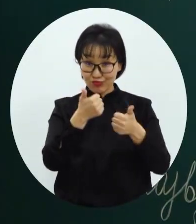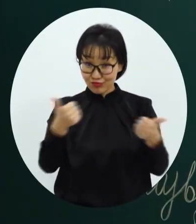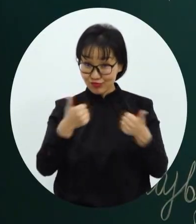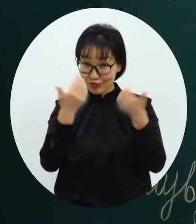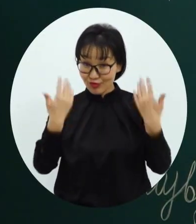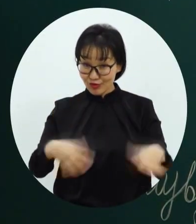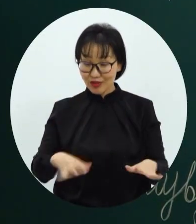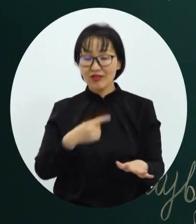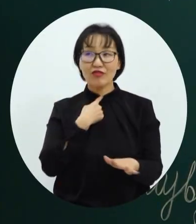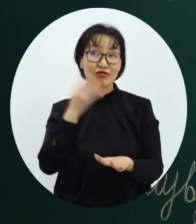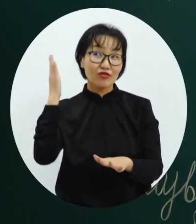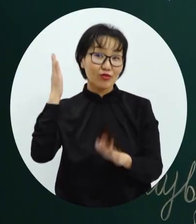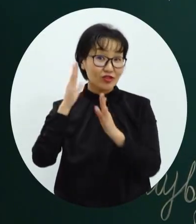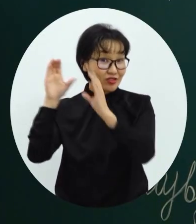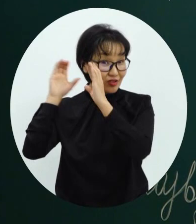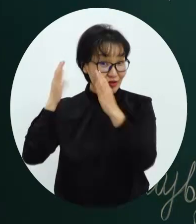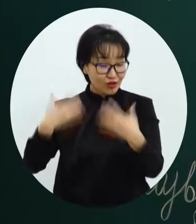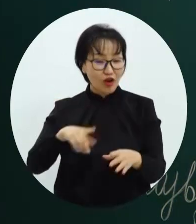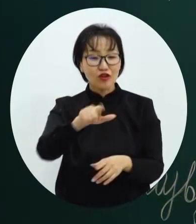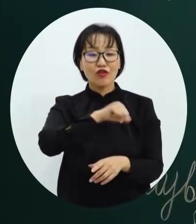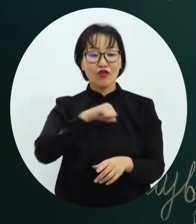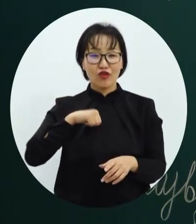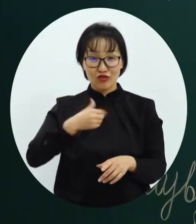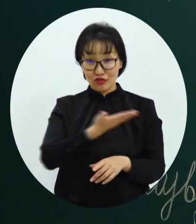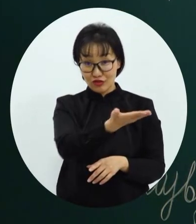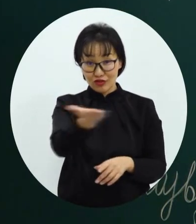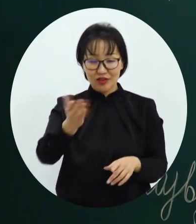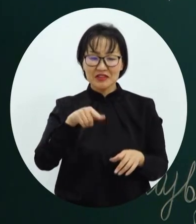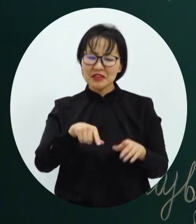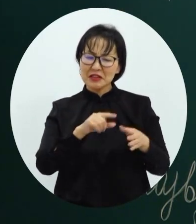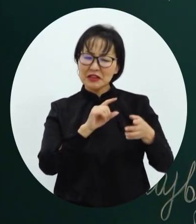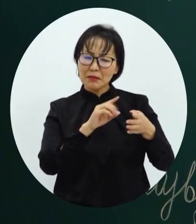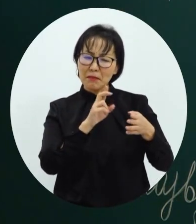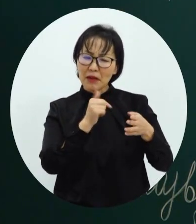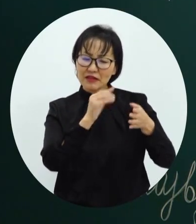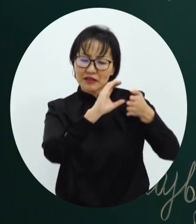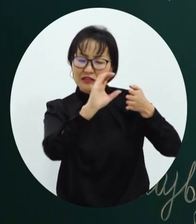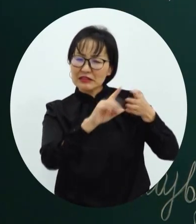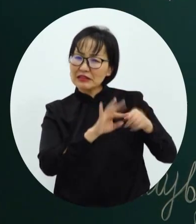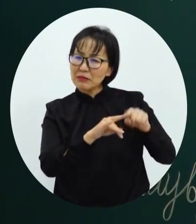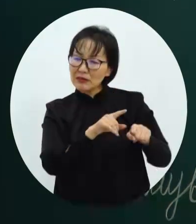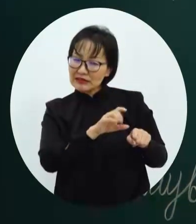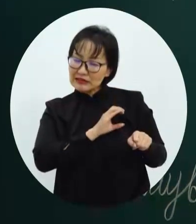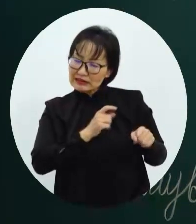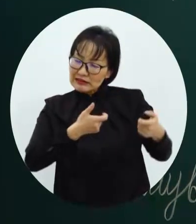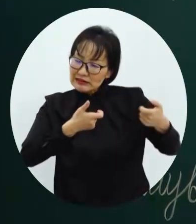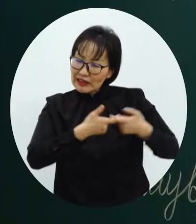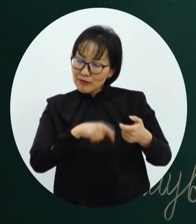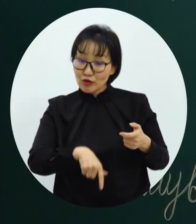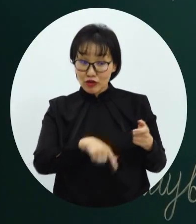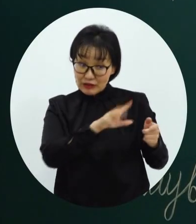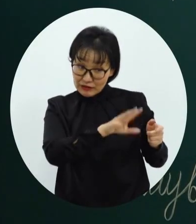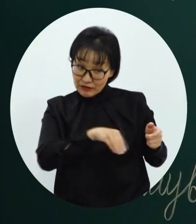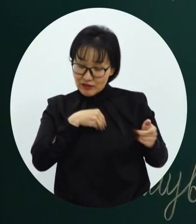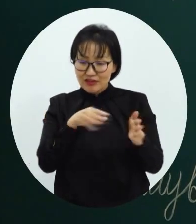Одоо төгөлцмөрөө өөртөө чамд энэ шүлгээс ямар бодгонд хамгийн их таалагдаж байгааг зөв